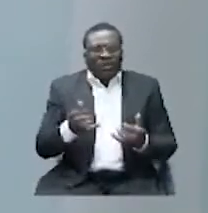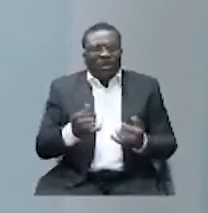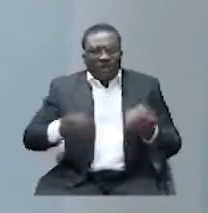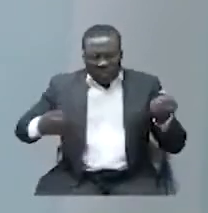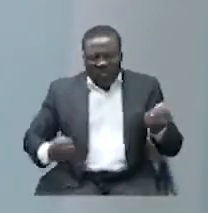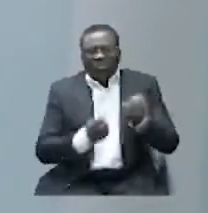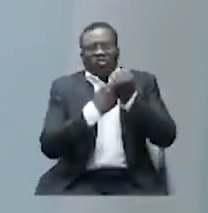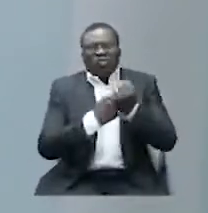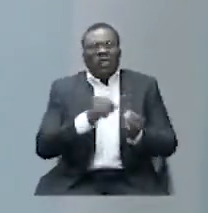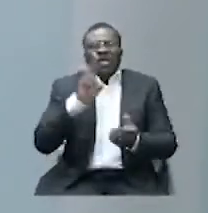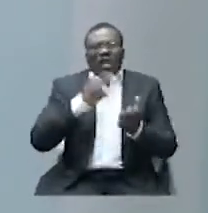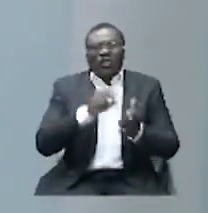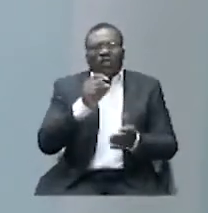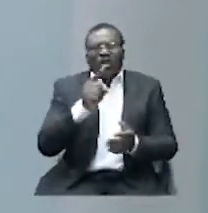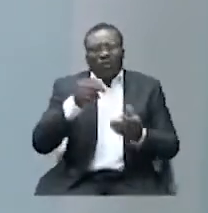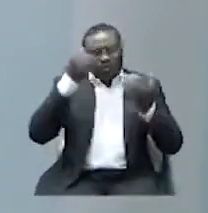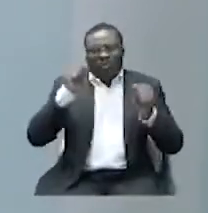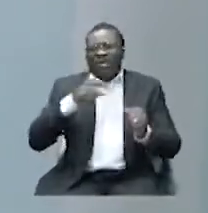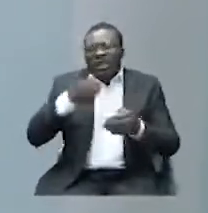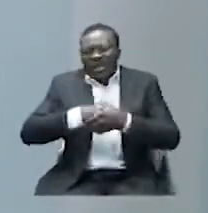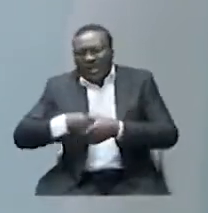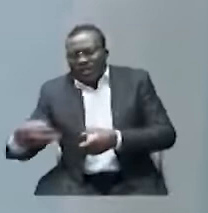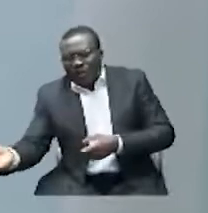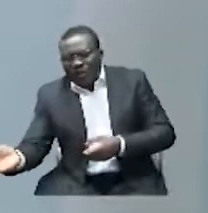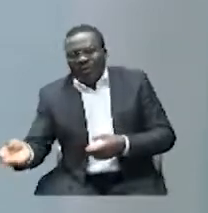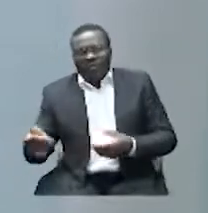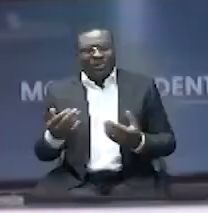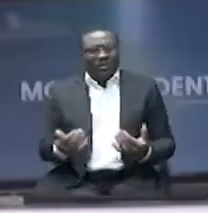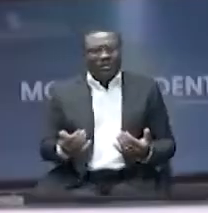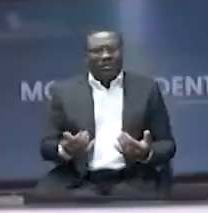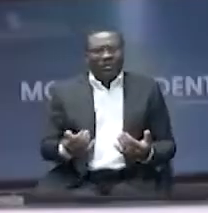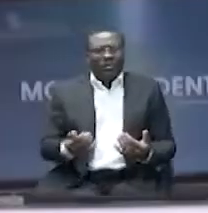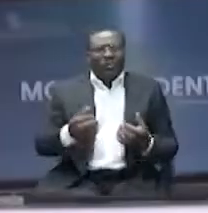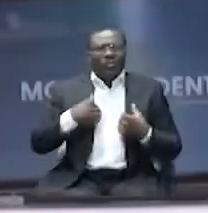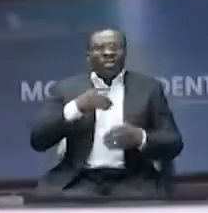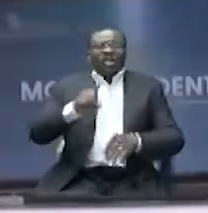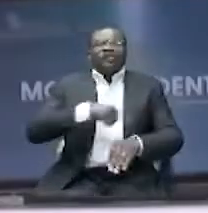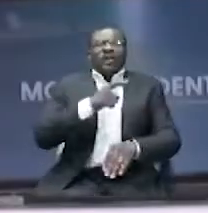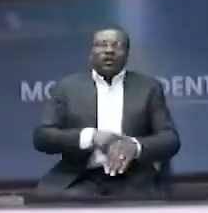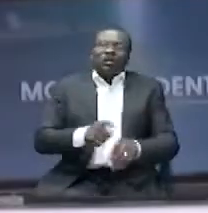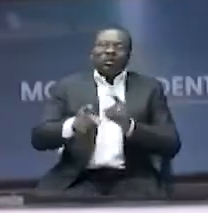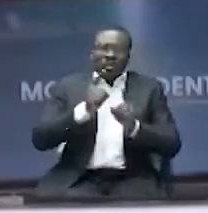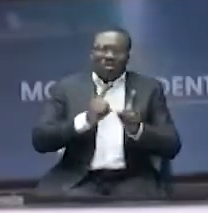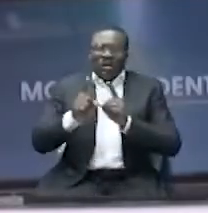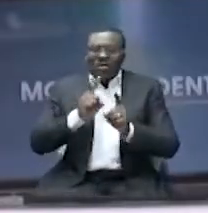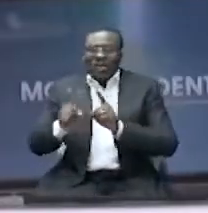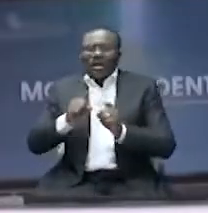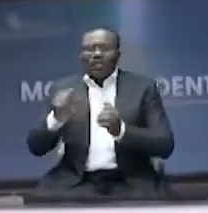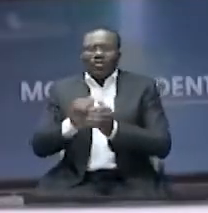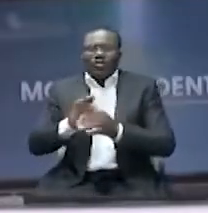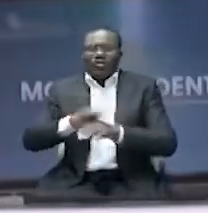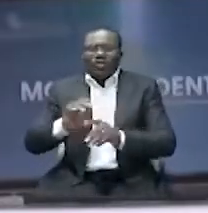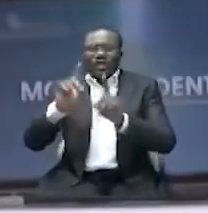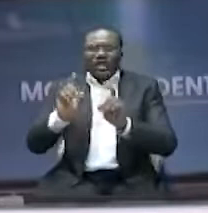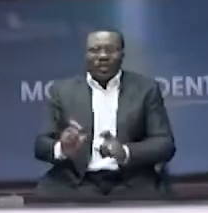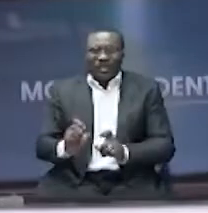le président sortant pour le renouvellement de son mandat. J'ai longuement évoqué cette question, répondu à cette question, et